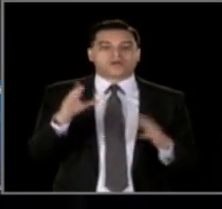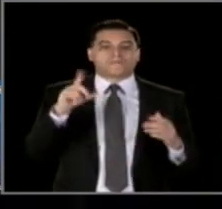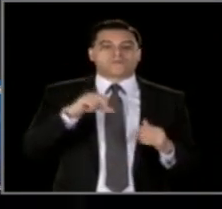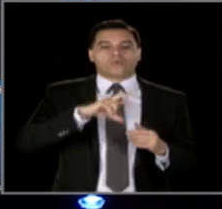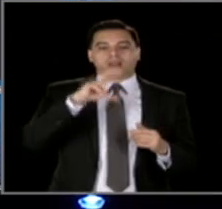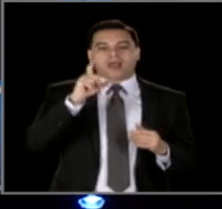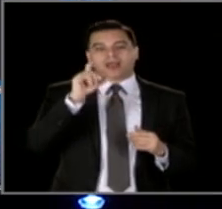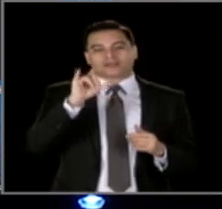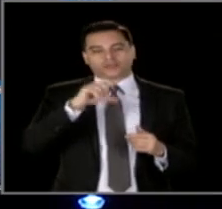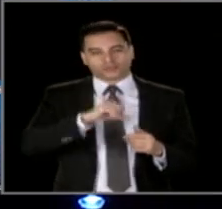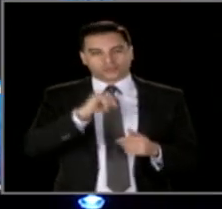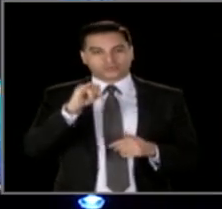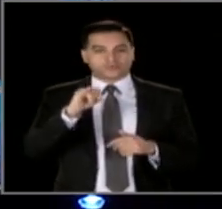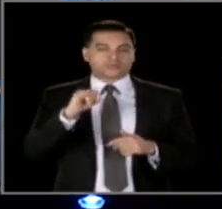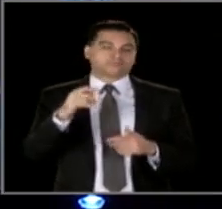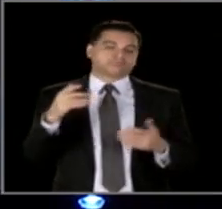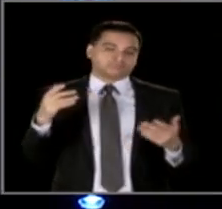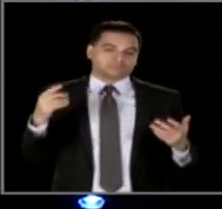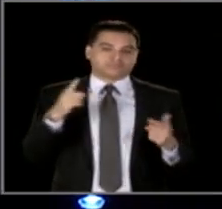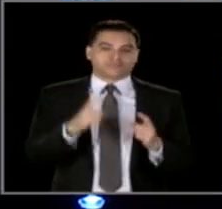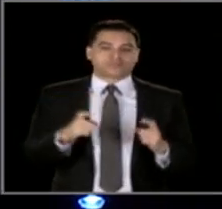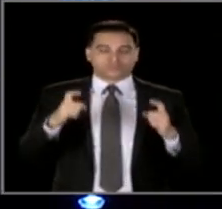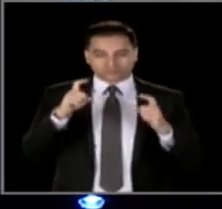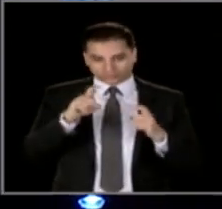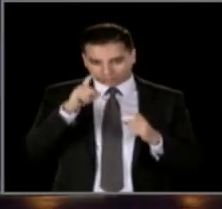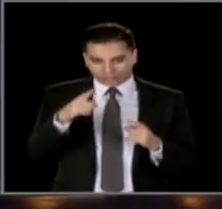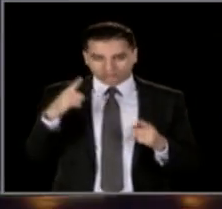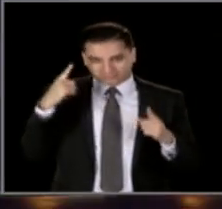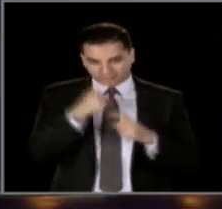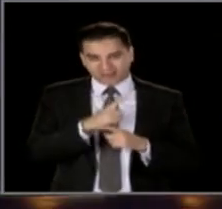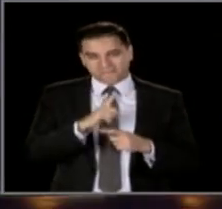كان صعب، المباراة حسمت وبكده النتيجة